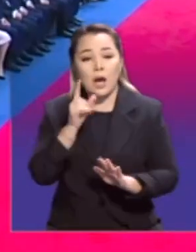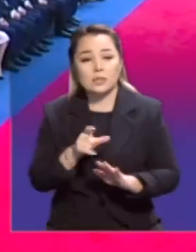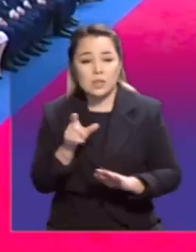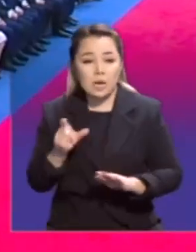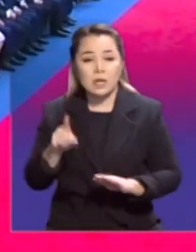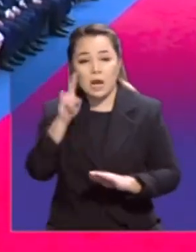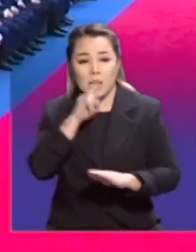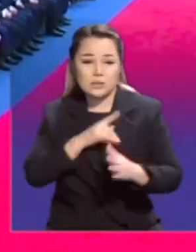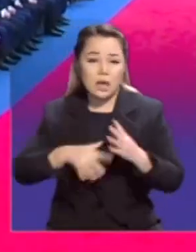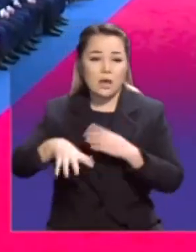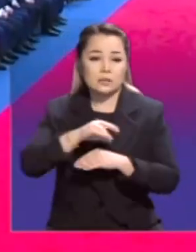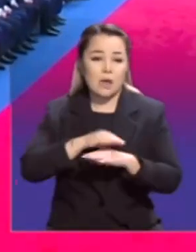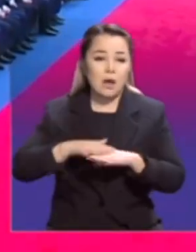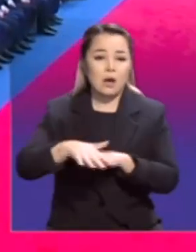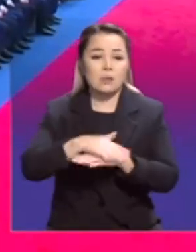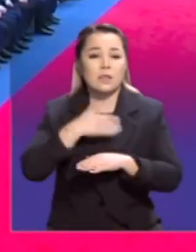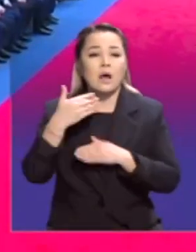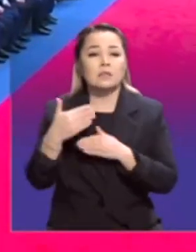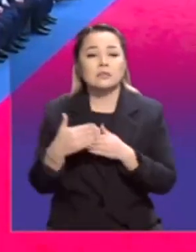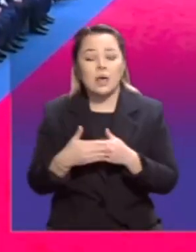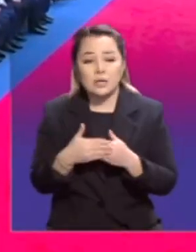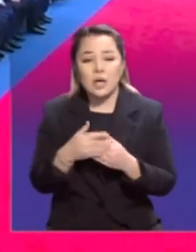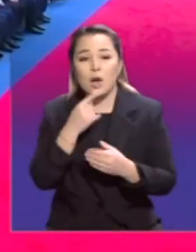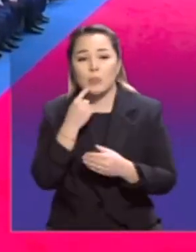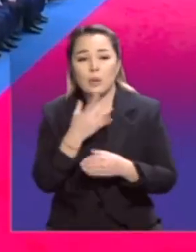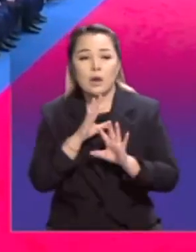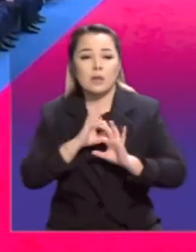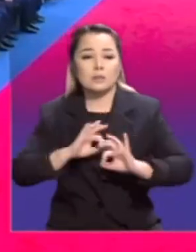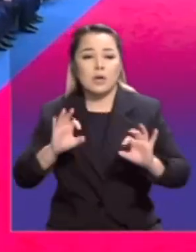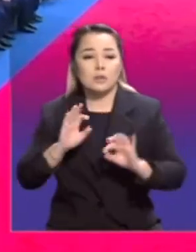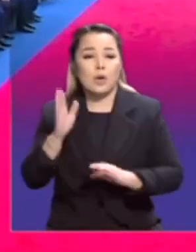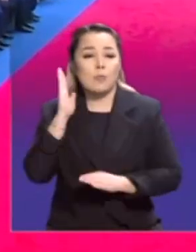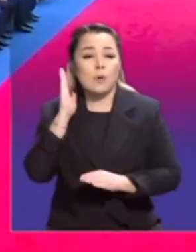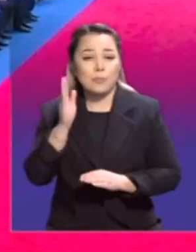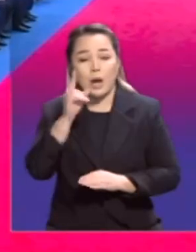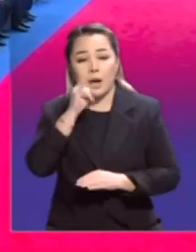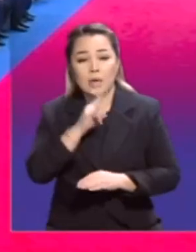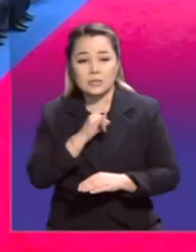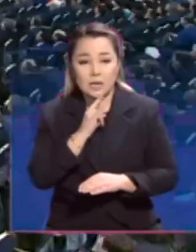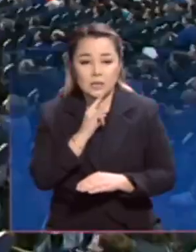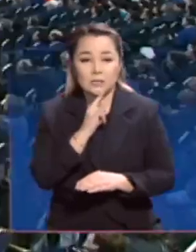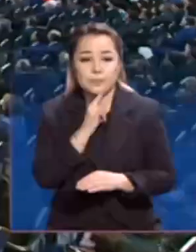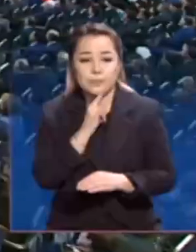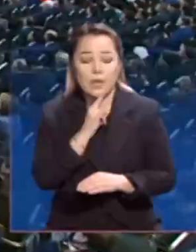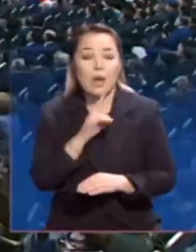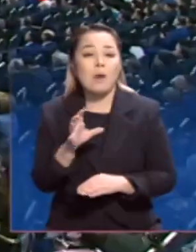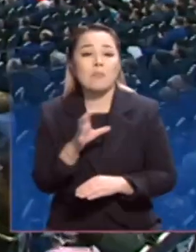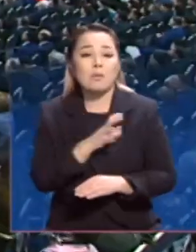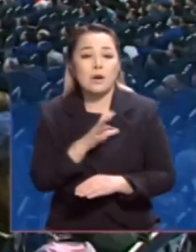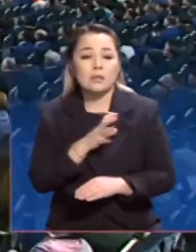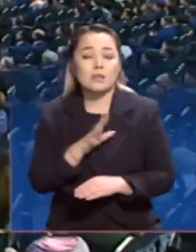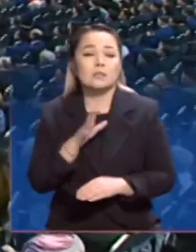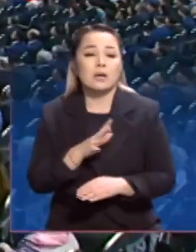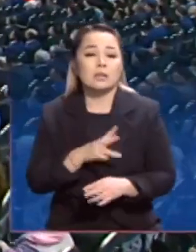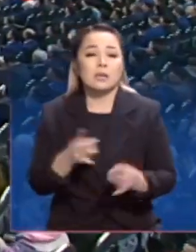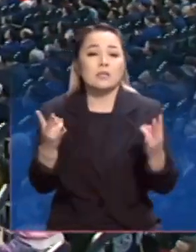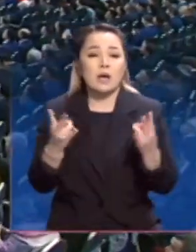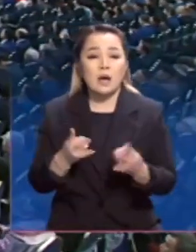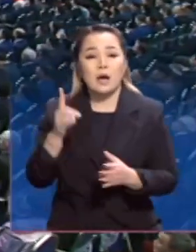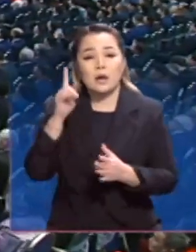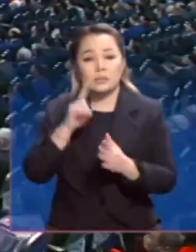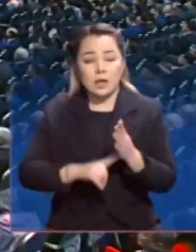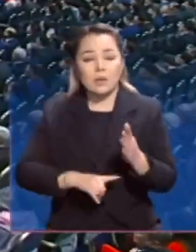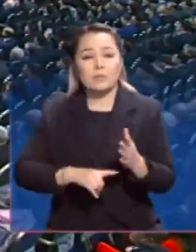бүкіл Қазақстан халқының алдында есеп беретін болдым. Қазақта байлық не керек,